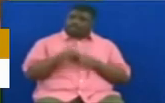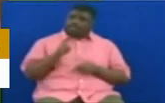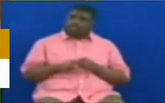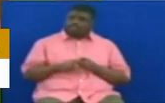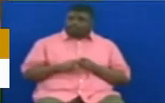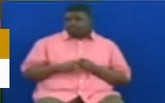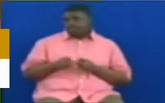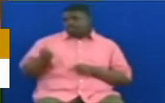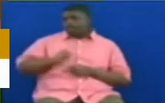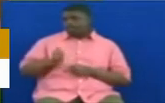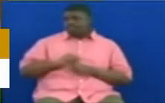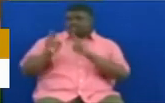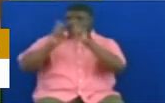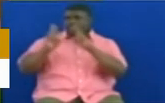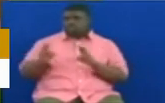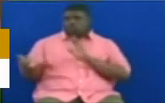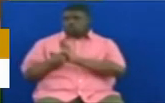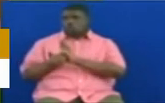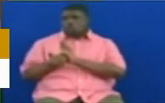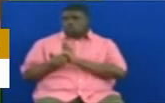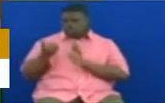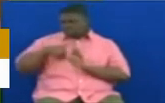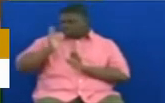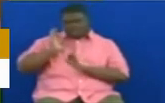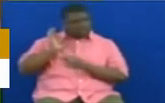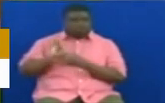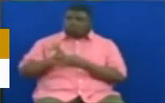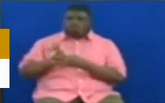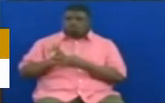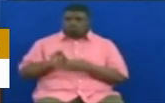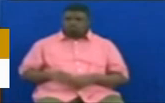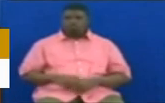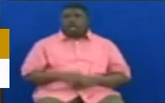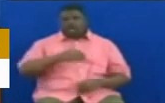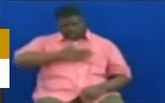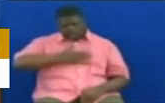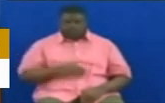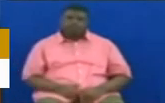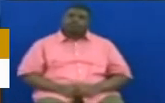private international ambayo serikali haihusiki. Asante Mheshimiwa Mwenyekiti.